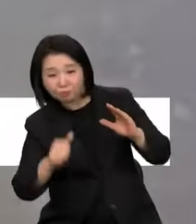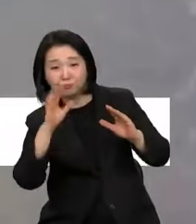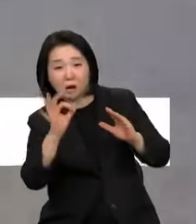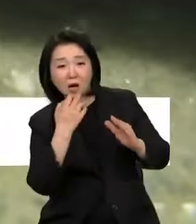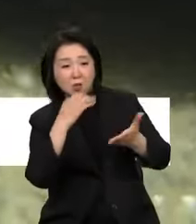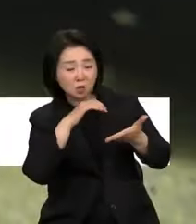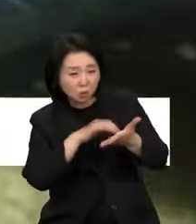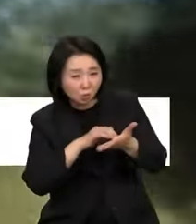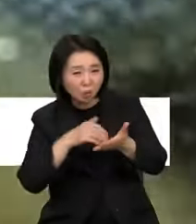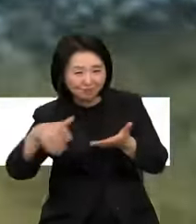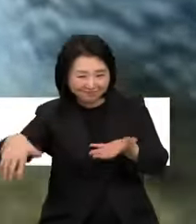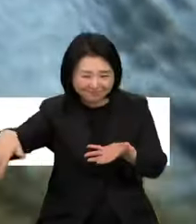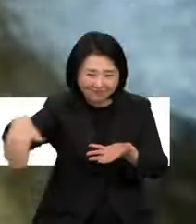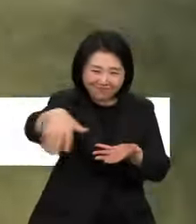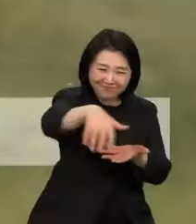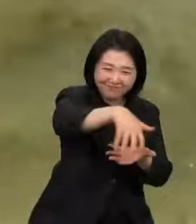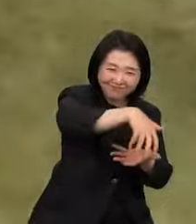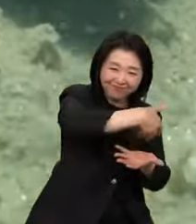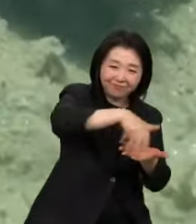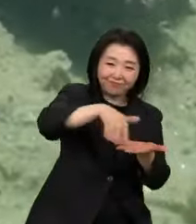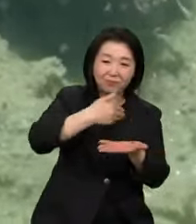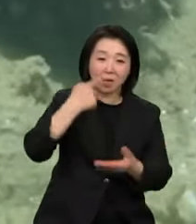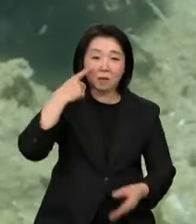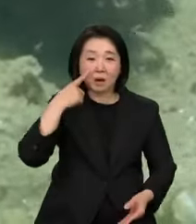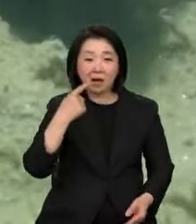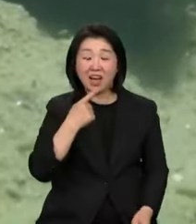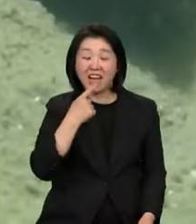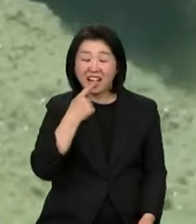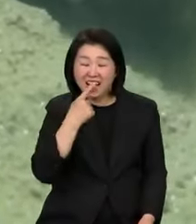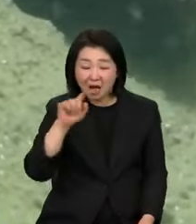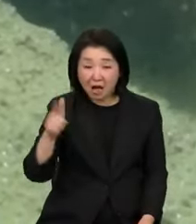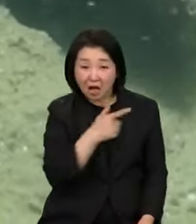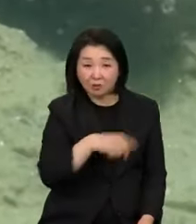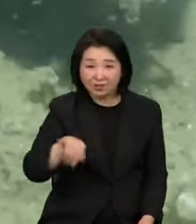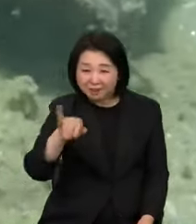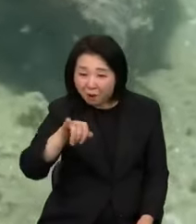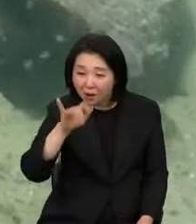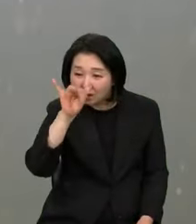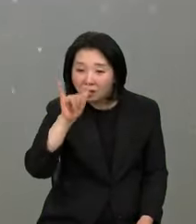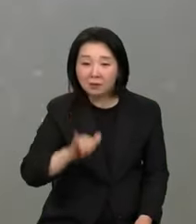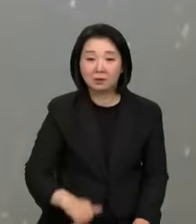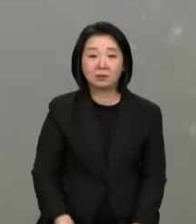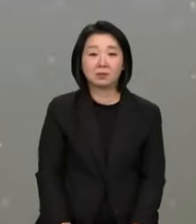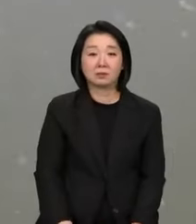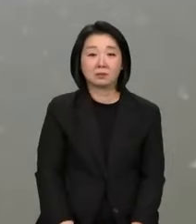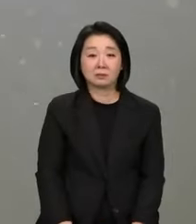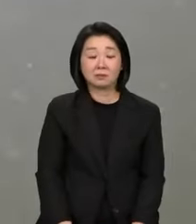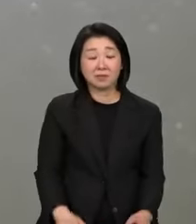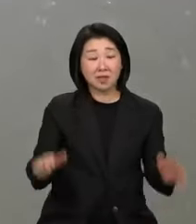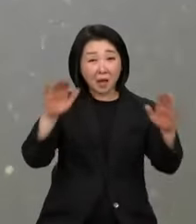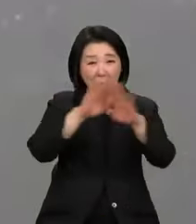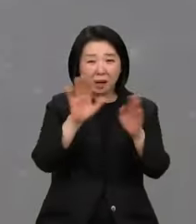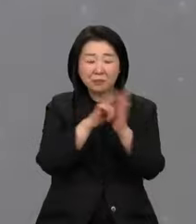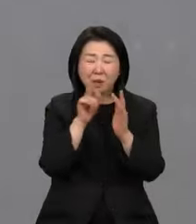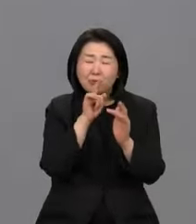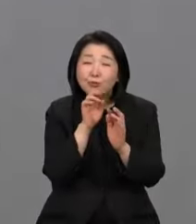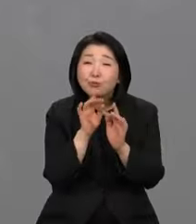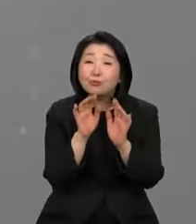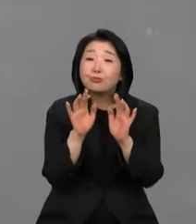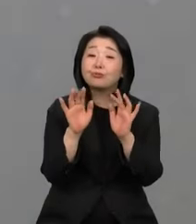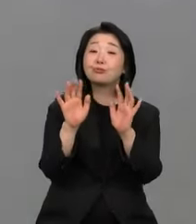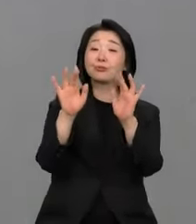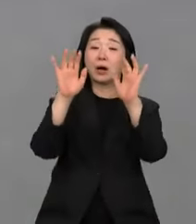돌과 모래틈 휘저 봅니다 하얀 동양 하루사리 유충들이 보입니다 밤이 되자 물 위로